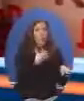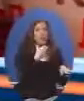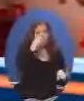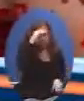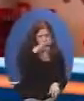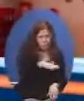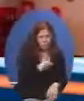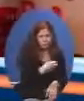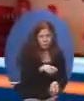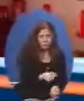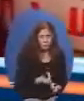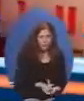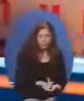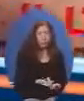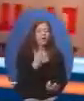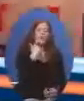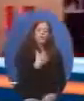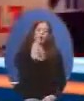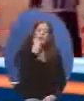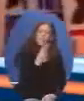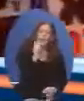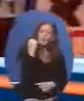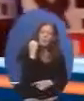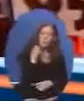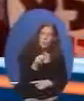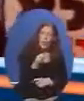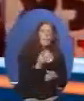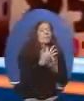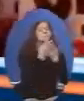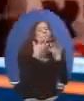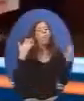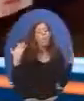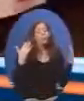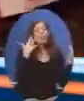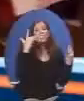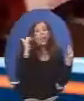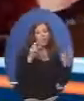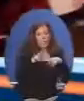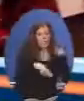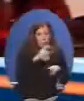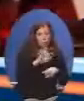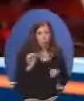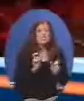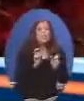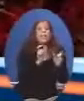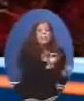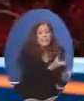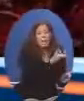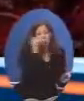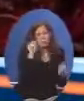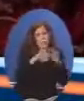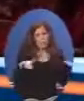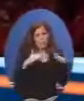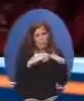שאם אנחנו מסתכלים על העבודה הסוציאלית ועל העובדים הסוציאליים, זה מאוד ברור שהאידיאולוגיה הטיפולית שלהם היא דווקא להימנע מלהוציא